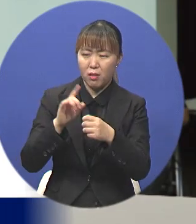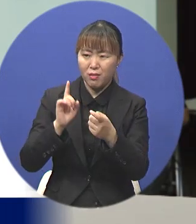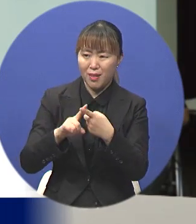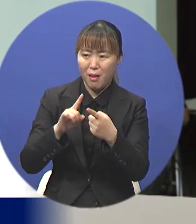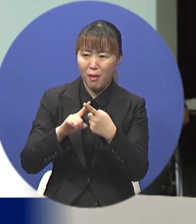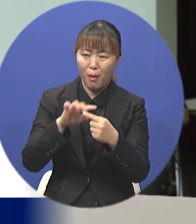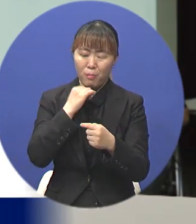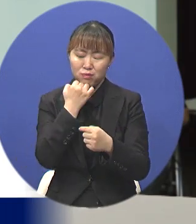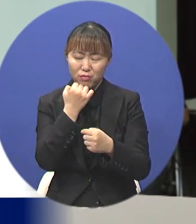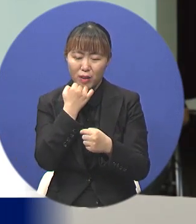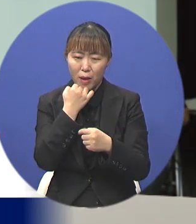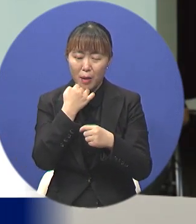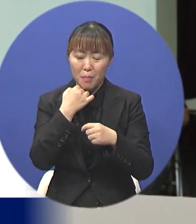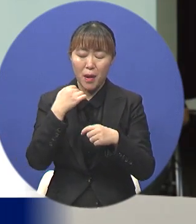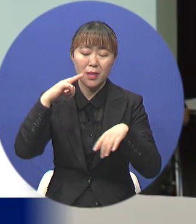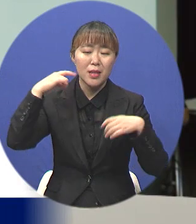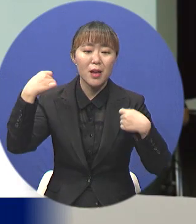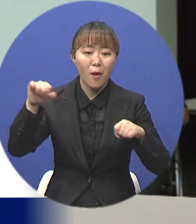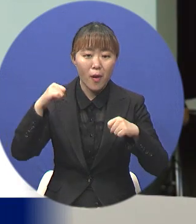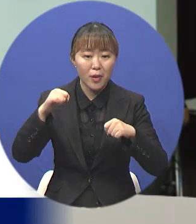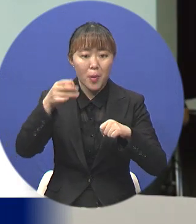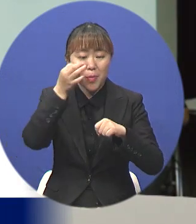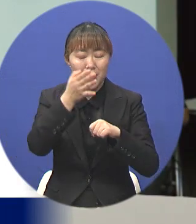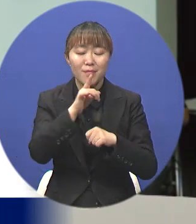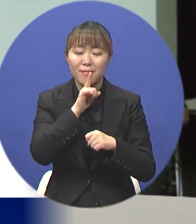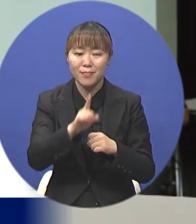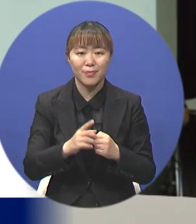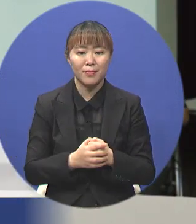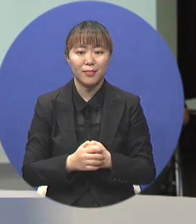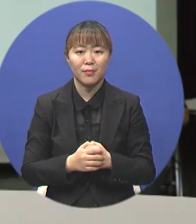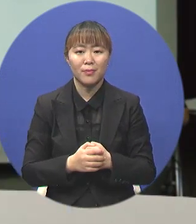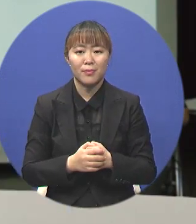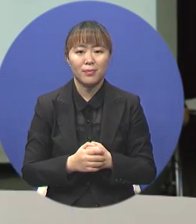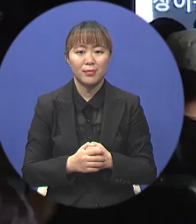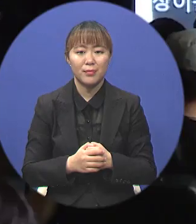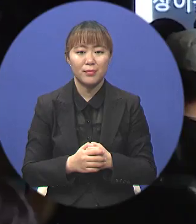상황극을 보였다는데요. 어떤 내용인지 하세인 기자가 알아봤습니다.